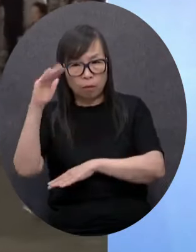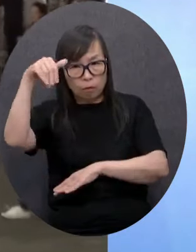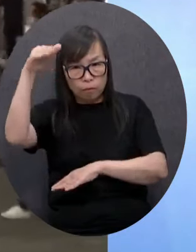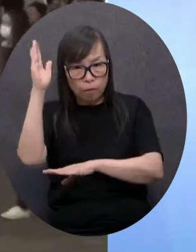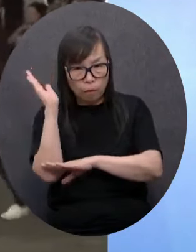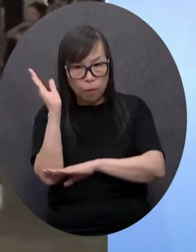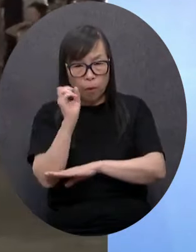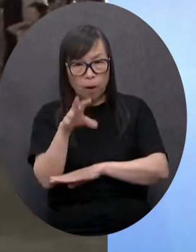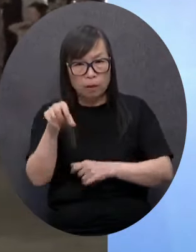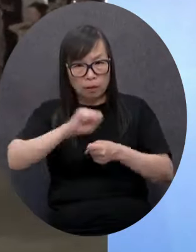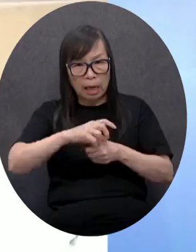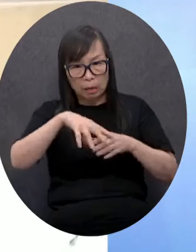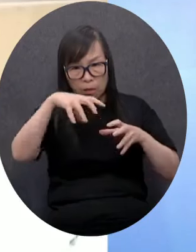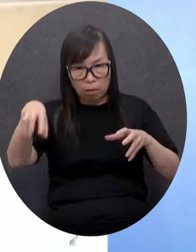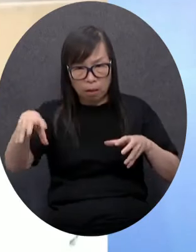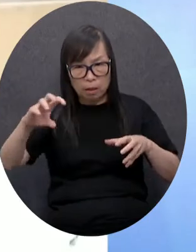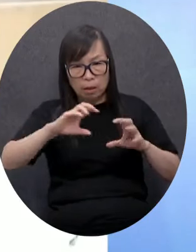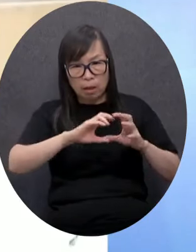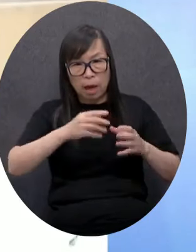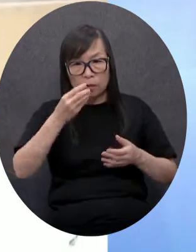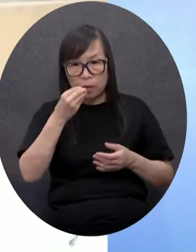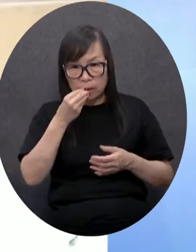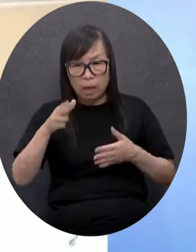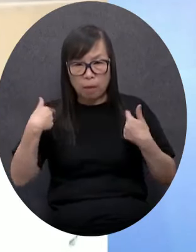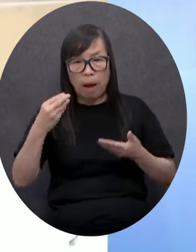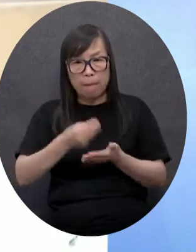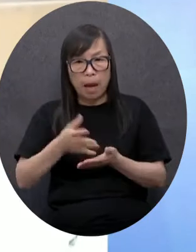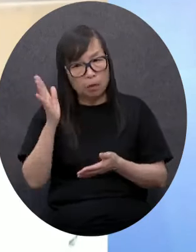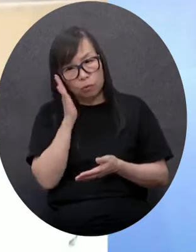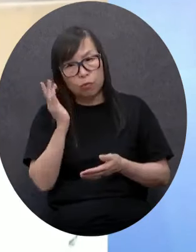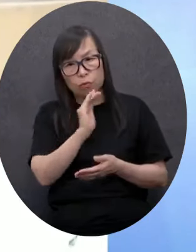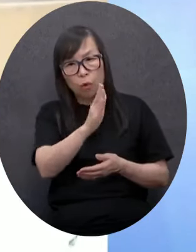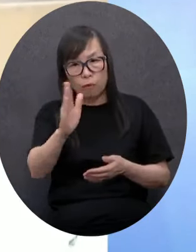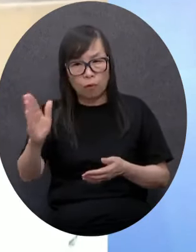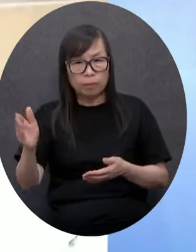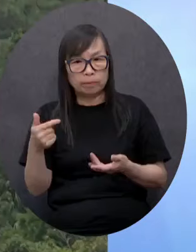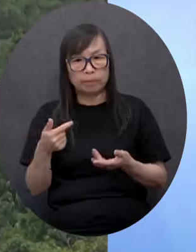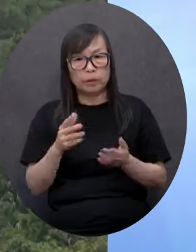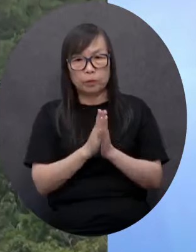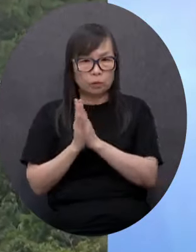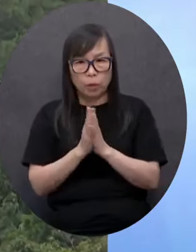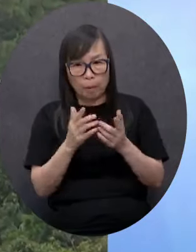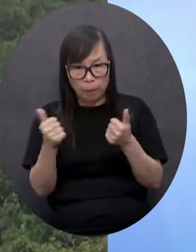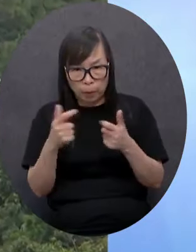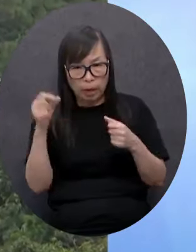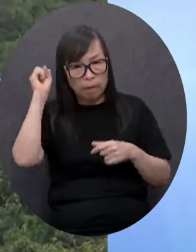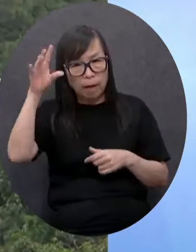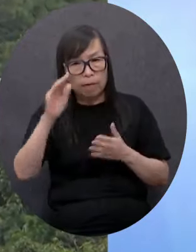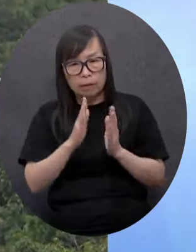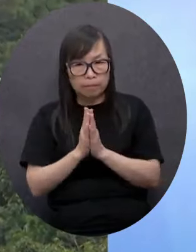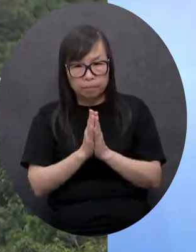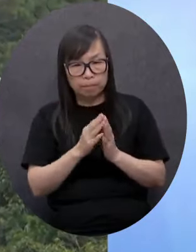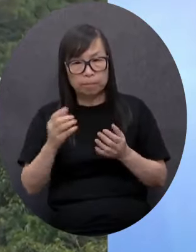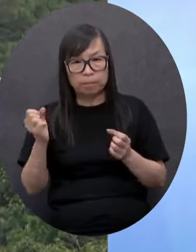話，要加強跨業界合作，將食、玩、買、住多方面元素互相配合，發揮協同效